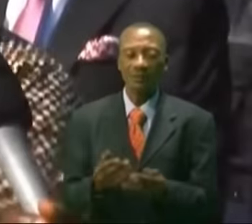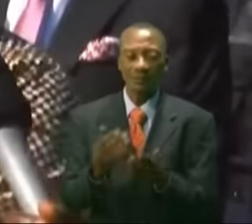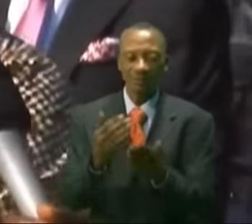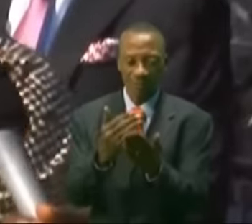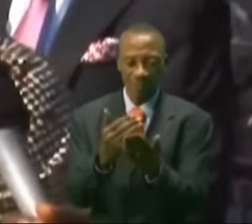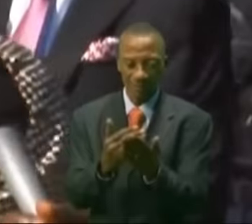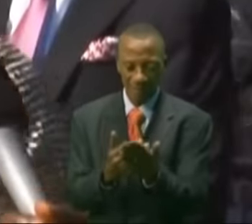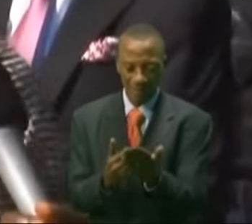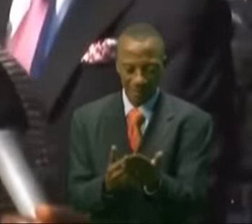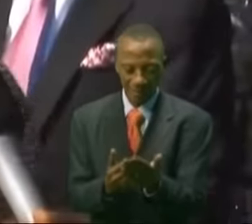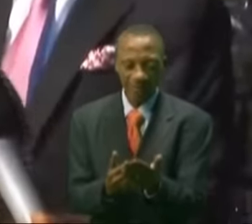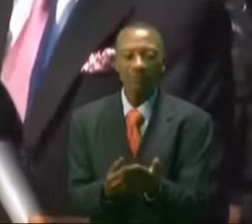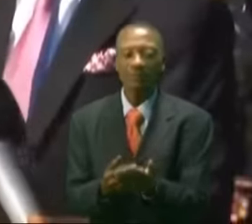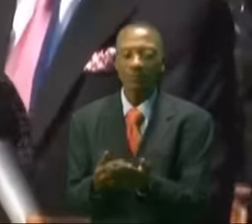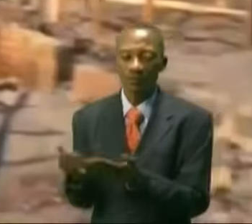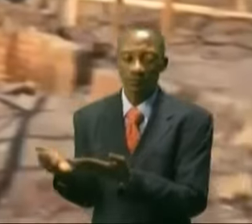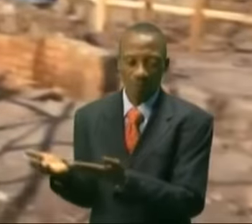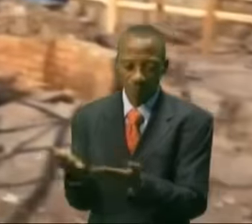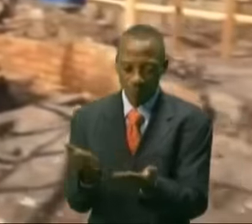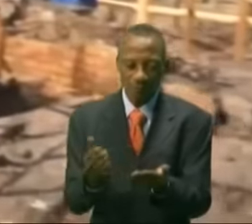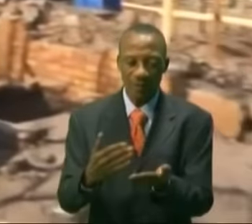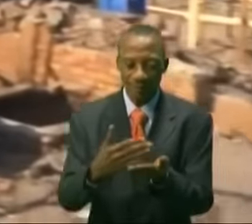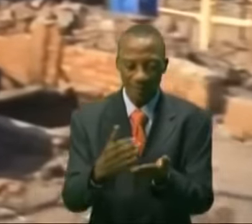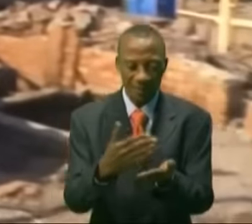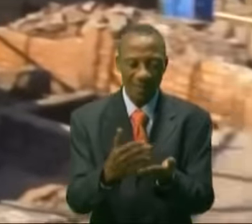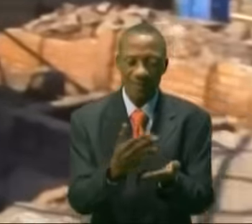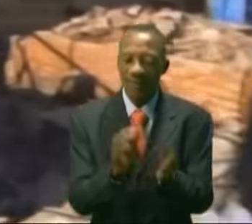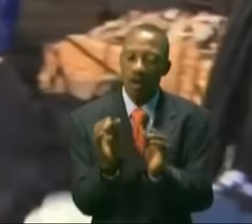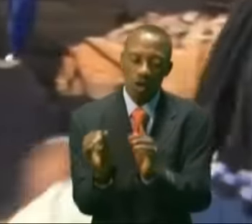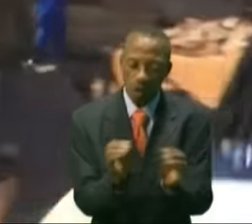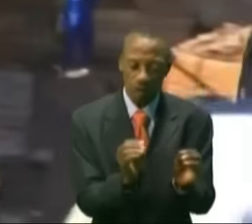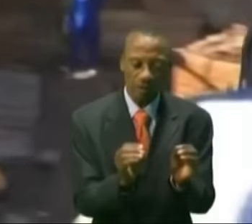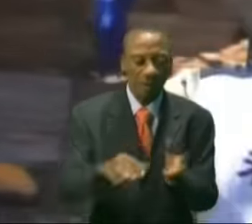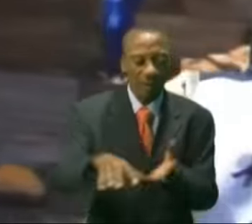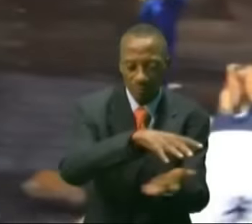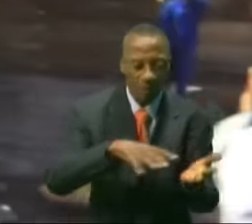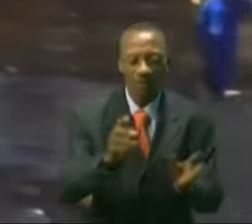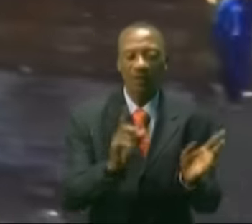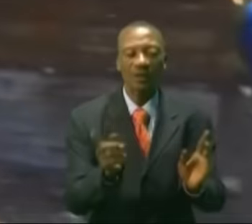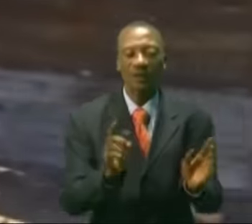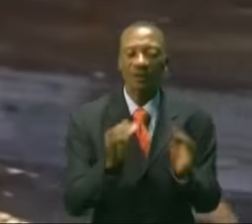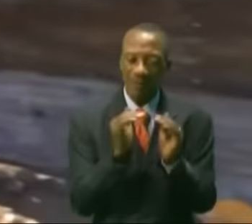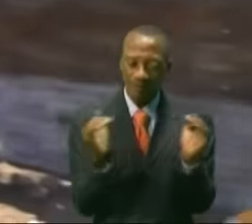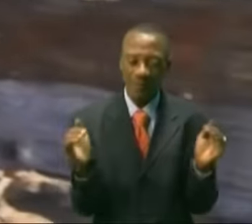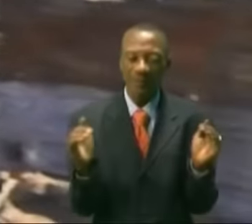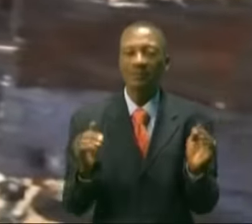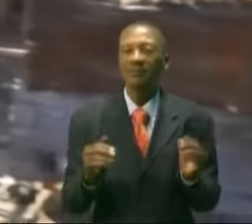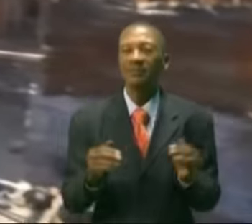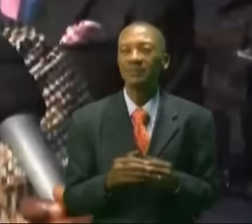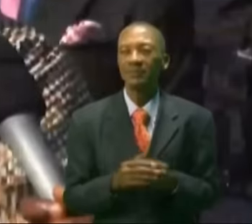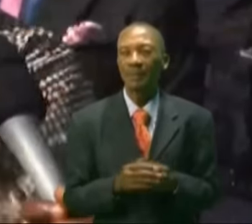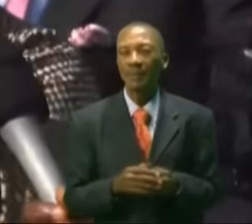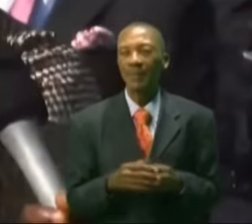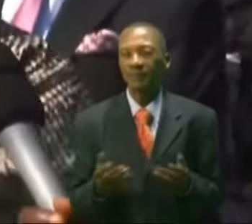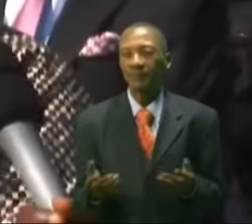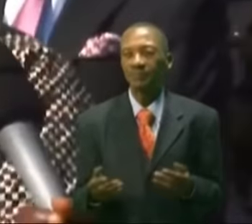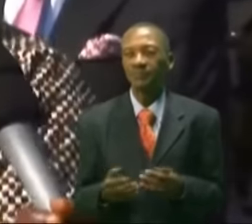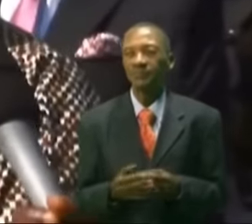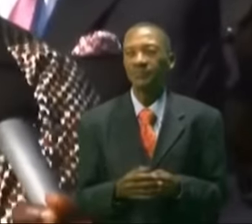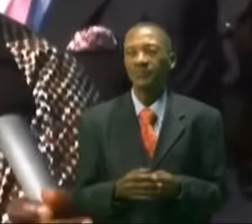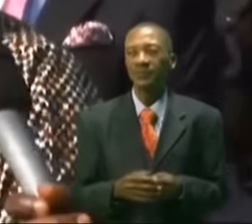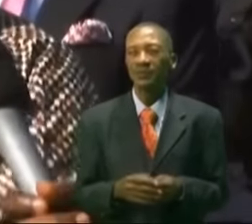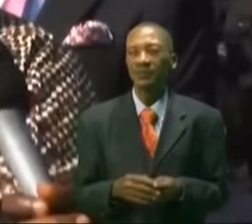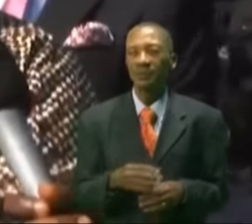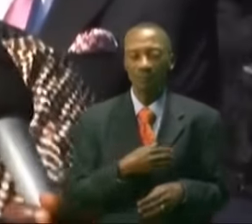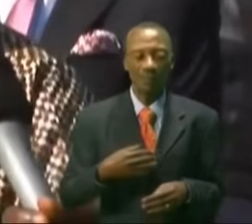po na okabola na ordre. Pour une prise en charge des différents problèmes liés aux différentes villes du pays, dans le gouvernement